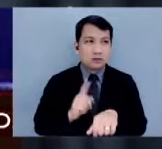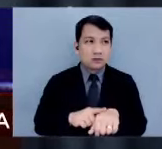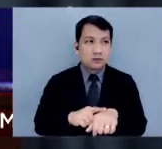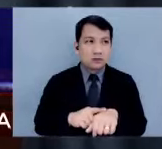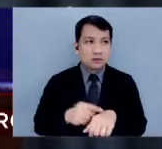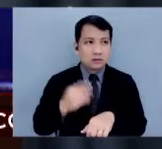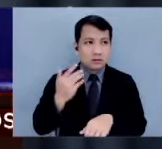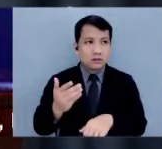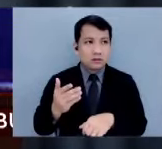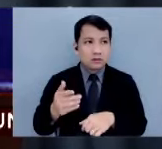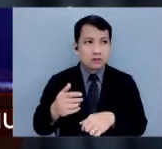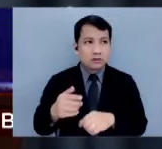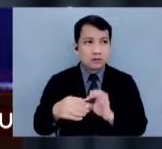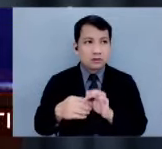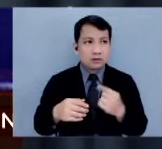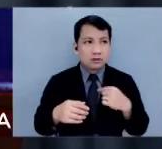binabayaran.